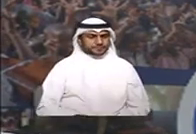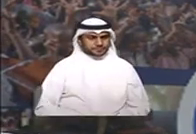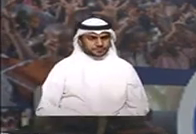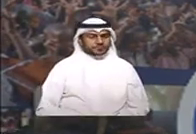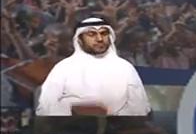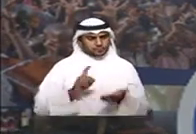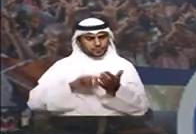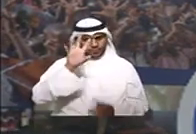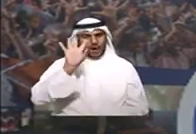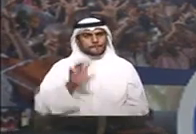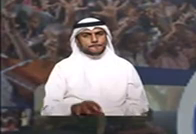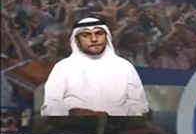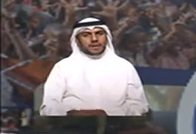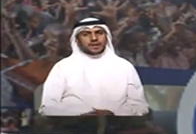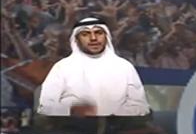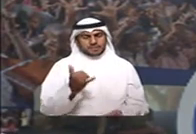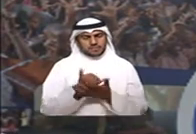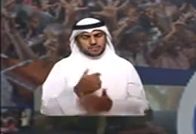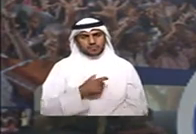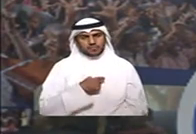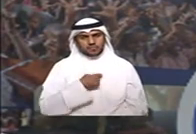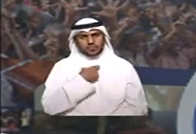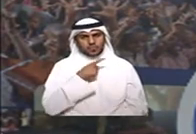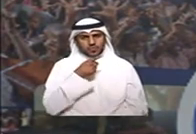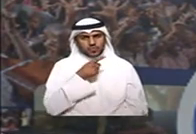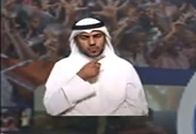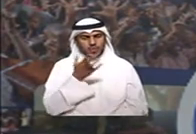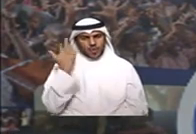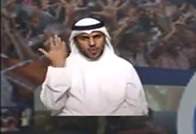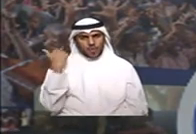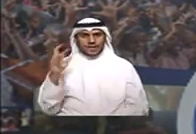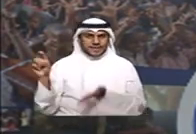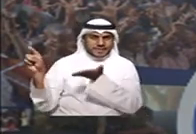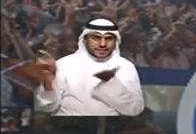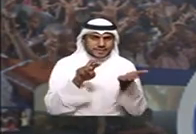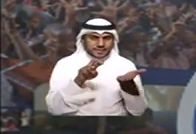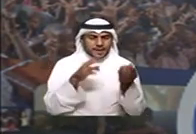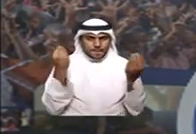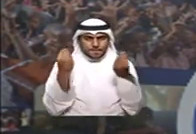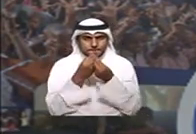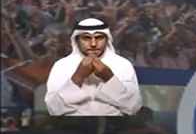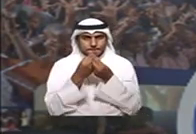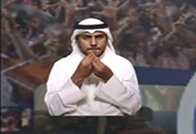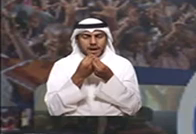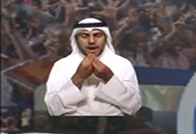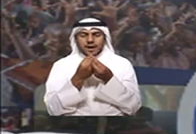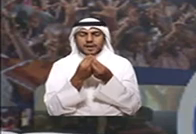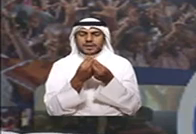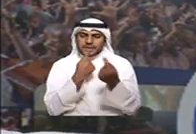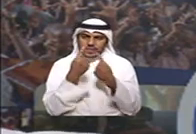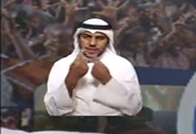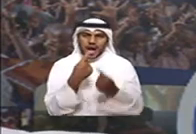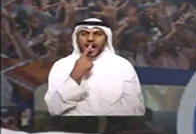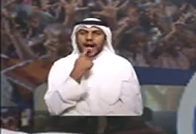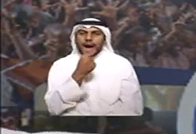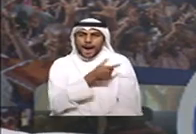الأمين العام الحاج مادو طبعا كان في زيارة إلى طبعا الاتحاد الدولي الصليب والهلال الأحمر،